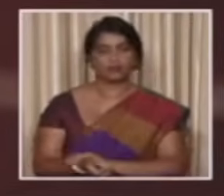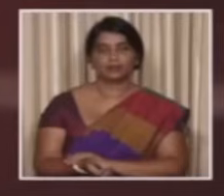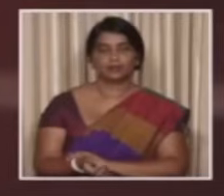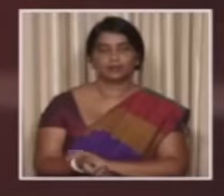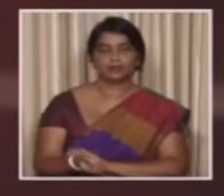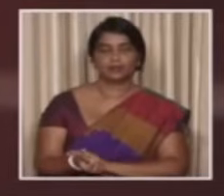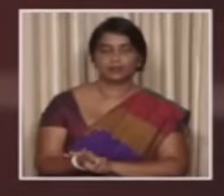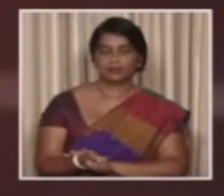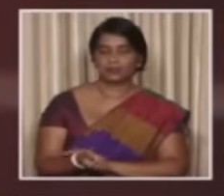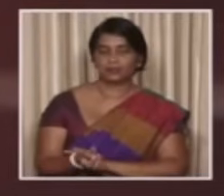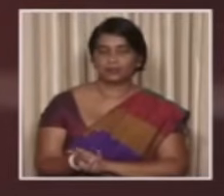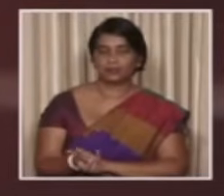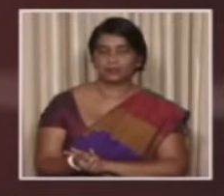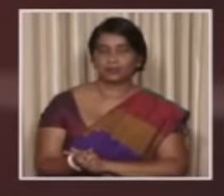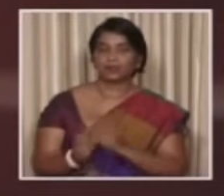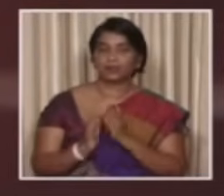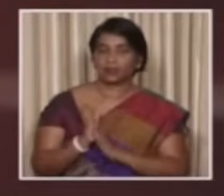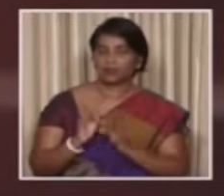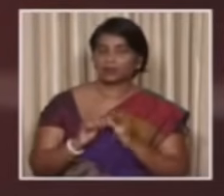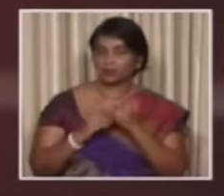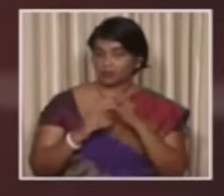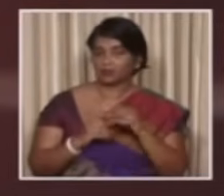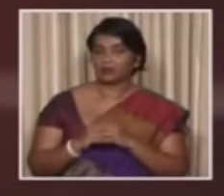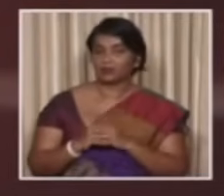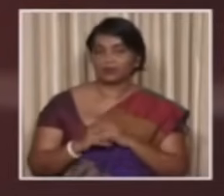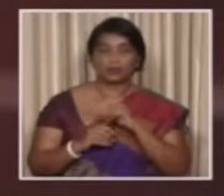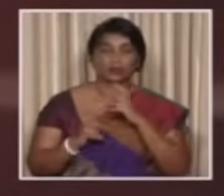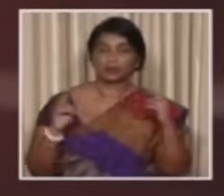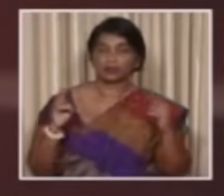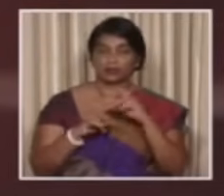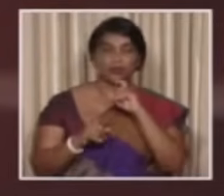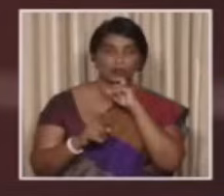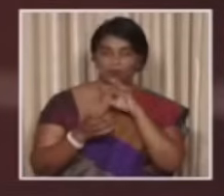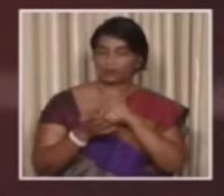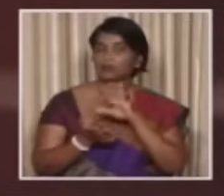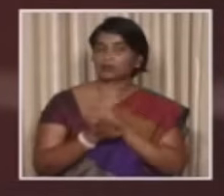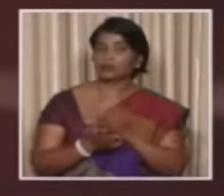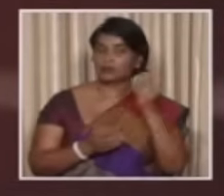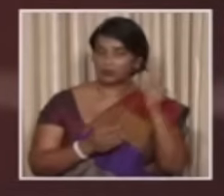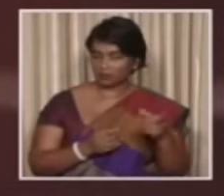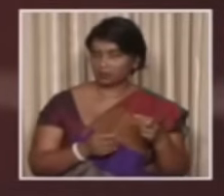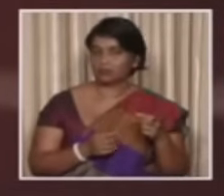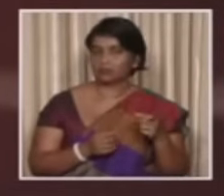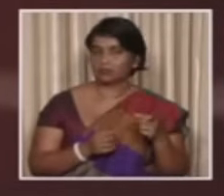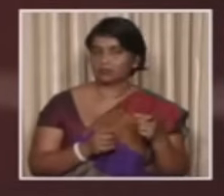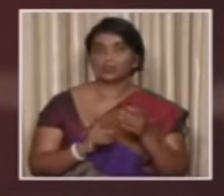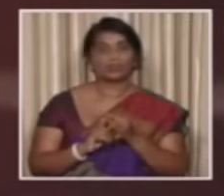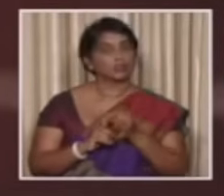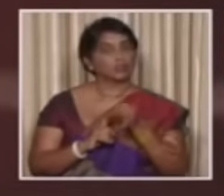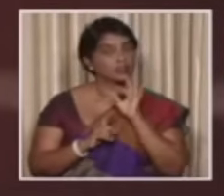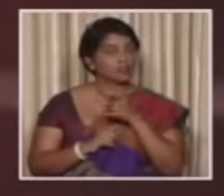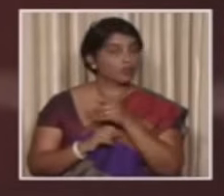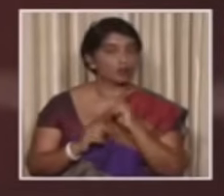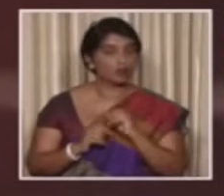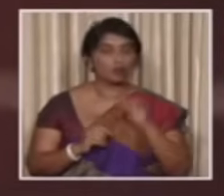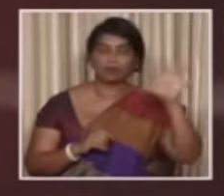අමාත්‍යාංශය. එතකොට ඔහුට විරුද්ධව පරීක්ෂණයක් කරන්න කියලා ශ්‍රේෂ්ඨාධිකරණය නඩු තීන්දුවක් දුන්නම ජනාධිපතිතුමා මොකද